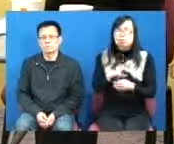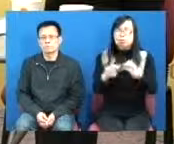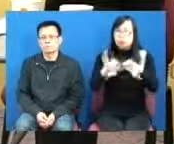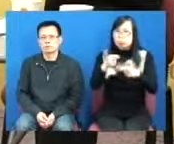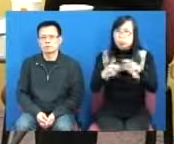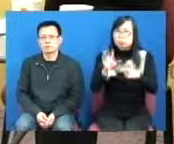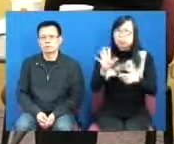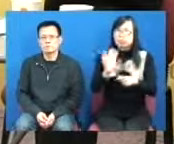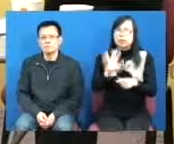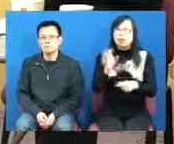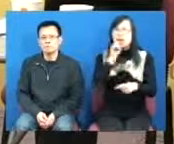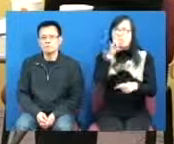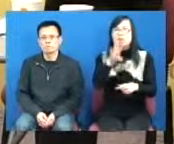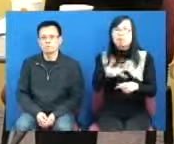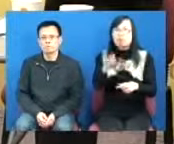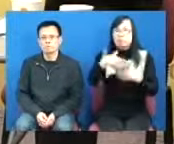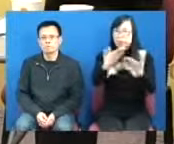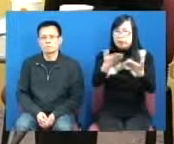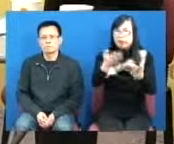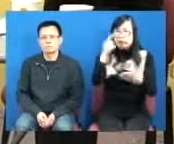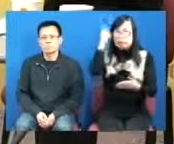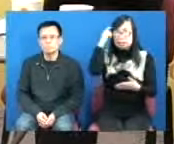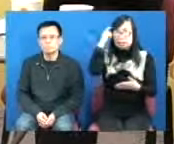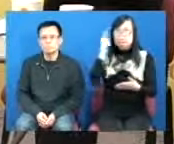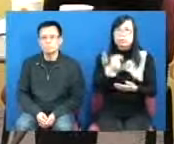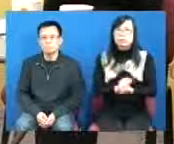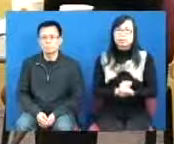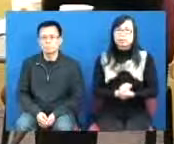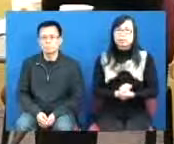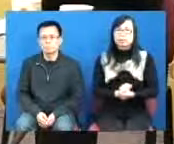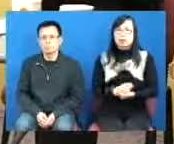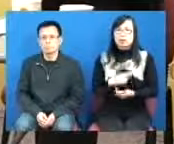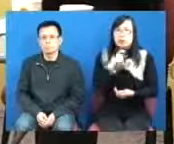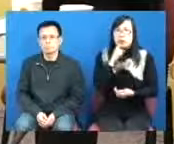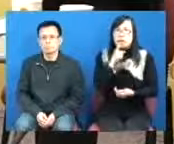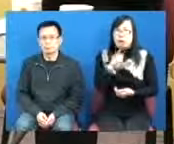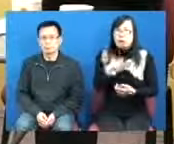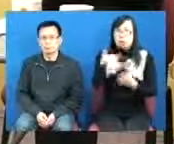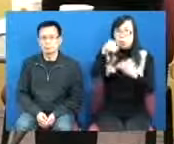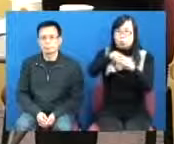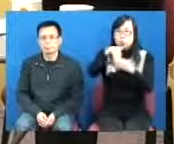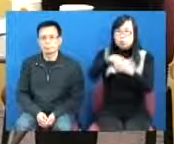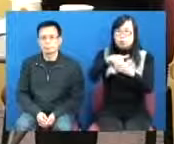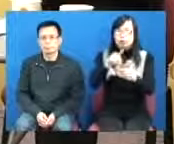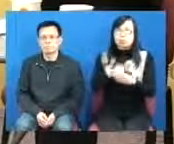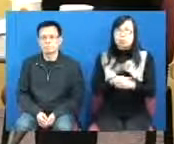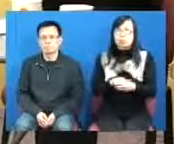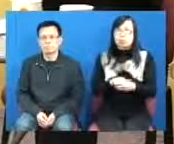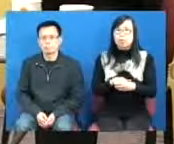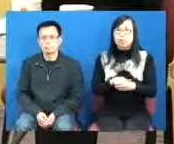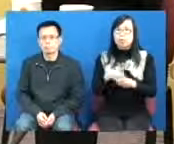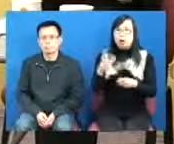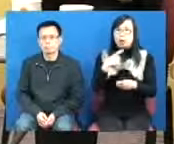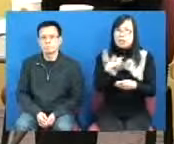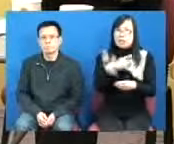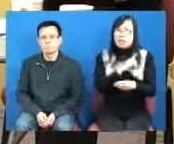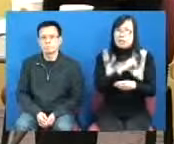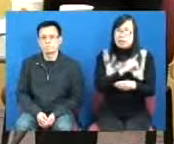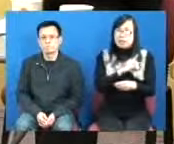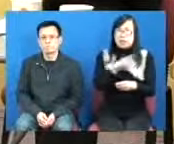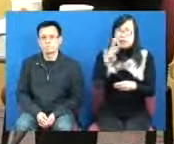問題其實我想大家更加反省一個問題就是其實你想想想如果有一個選舉就是我們能夠選我們自己的